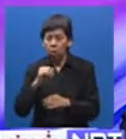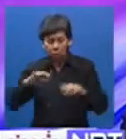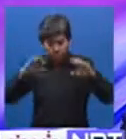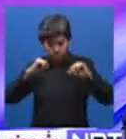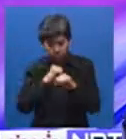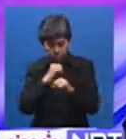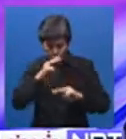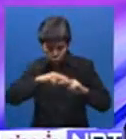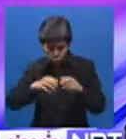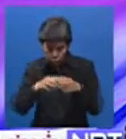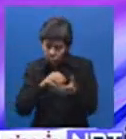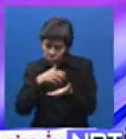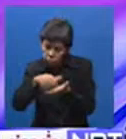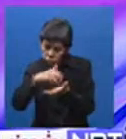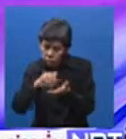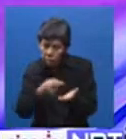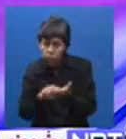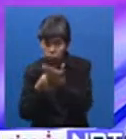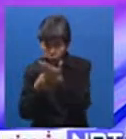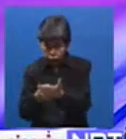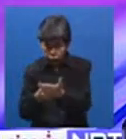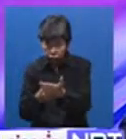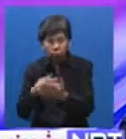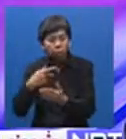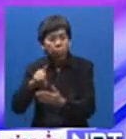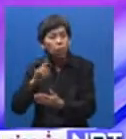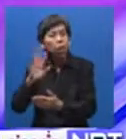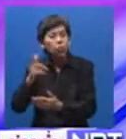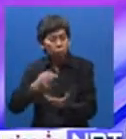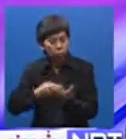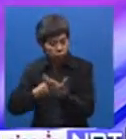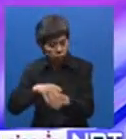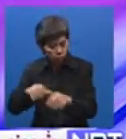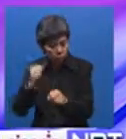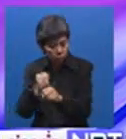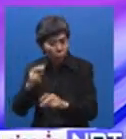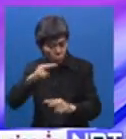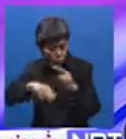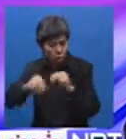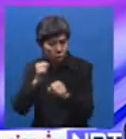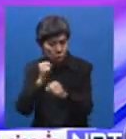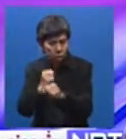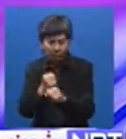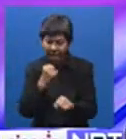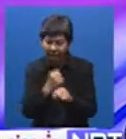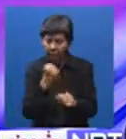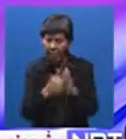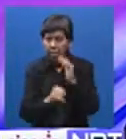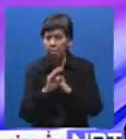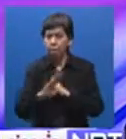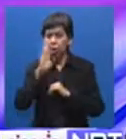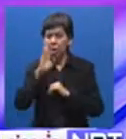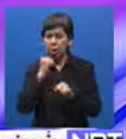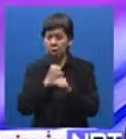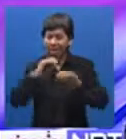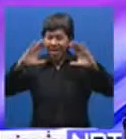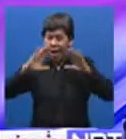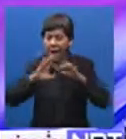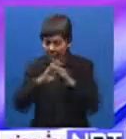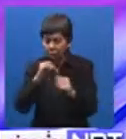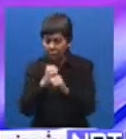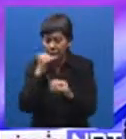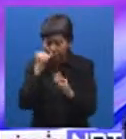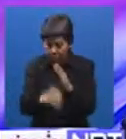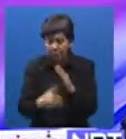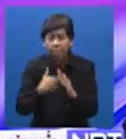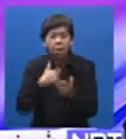ฐต้องส่งข้อมูลให้คณะกรรมการป้องกันและปราบปรามการทุจริตแห่งชาติดำเนินการตรวจสอบเพื่อเอาผิดกับบริษัทเอกชนและข้าราชการที่เกี่ยวข้องติดต